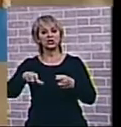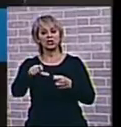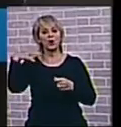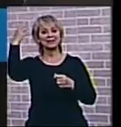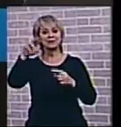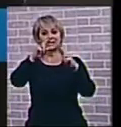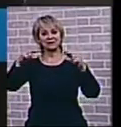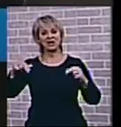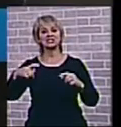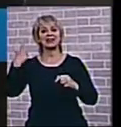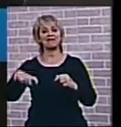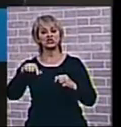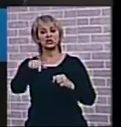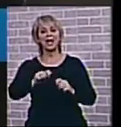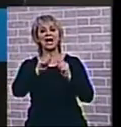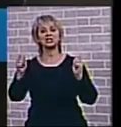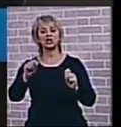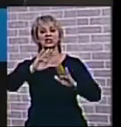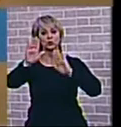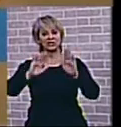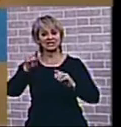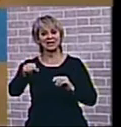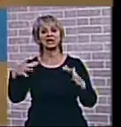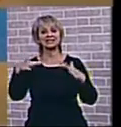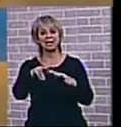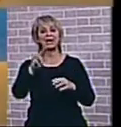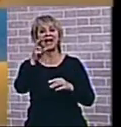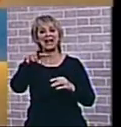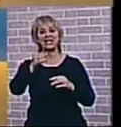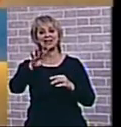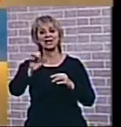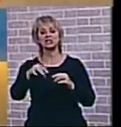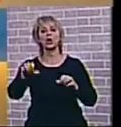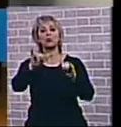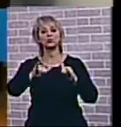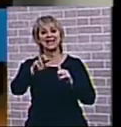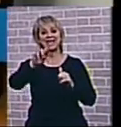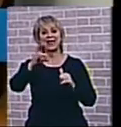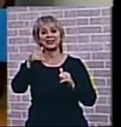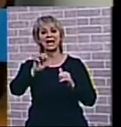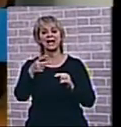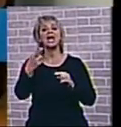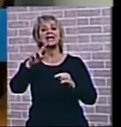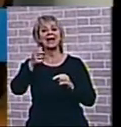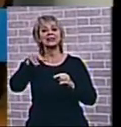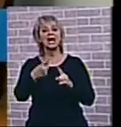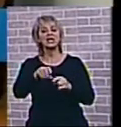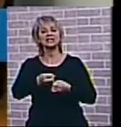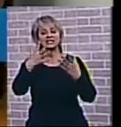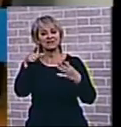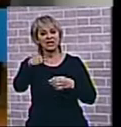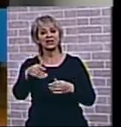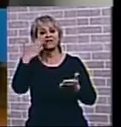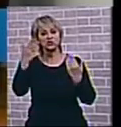Атаманском дворце Новочеркасска открылась уникальная выставка из собрания Калининградского музея янтаря. Янтарь – это очень теплый, светлый и